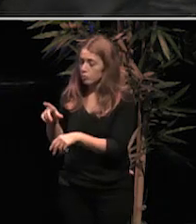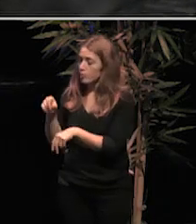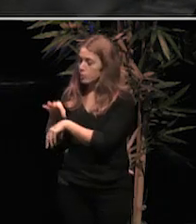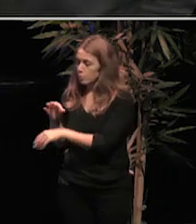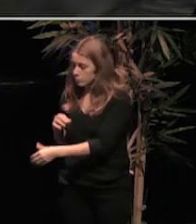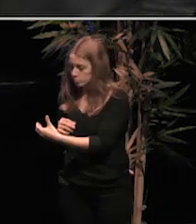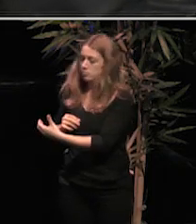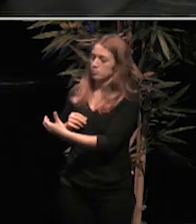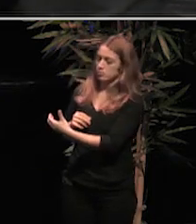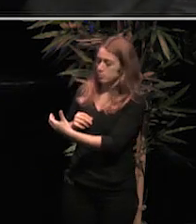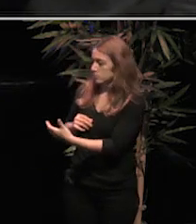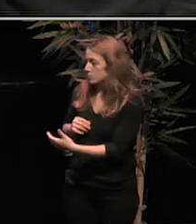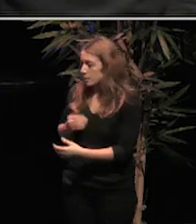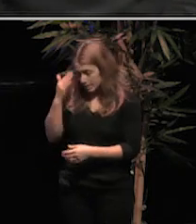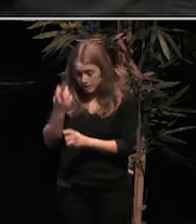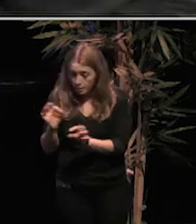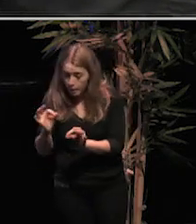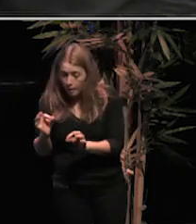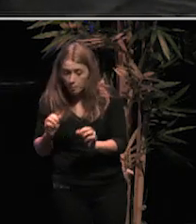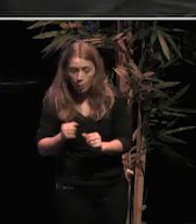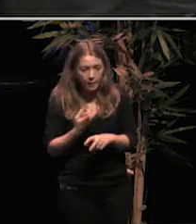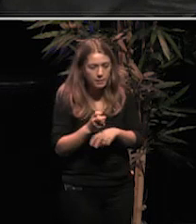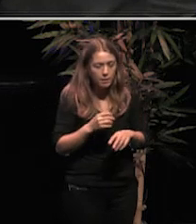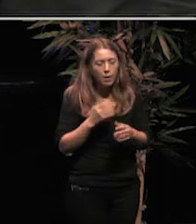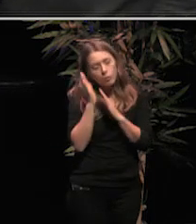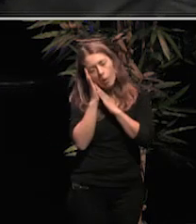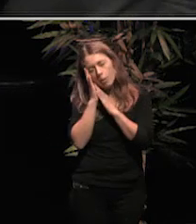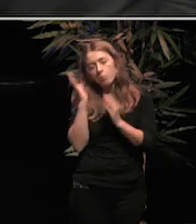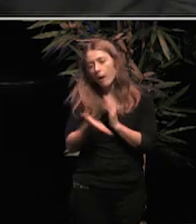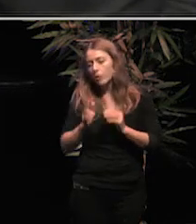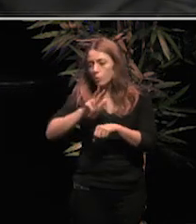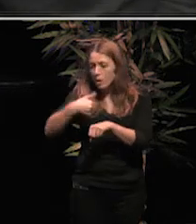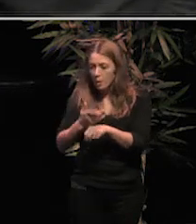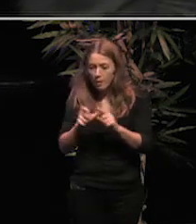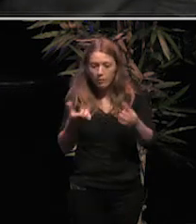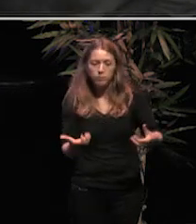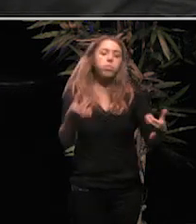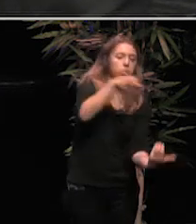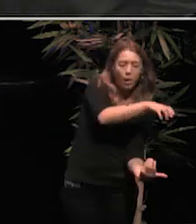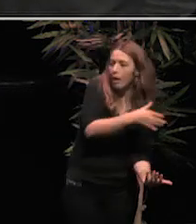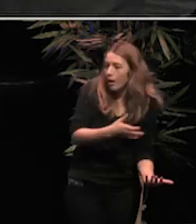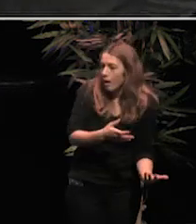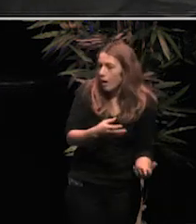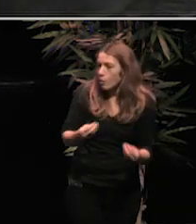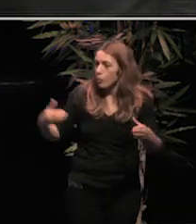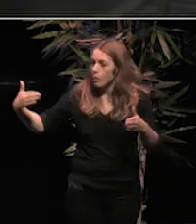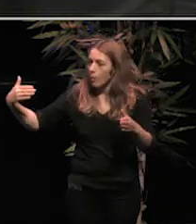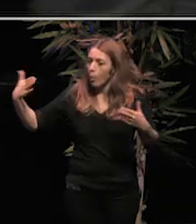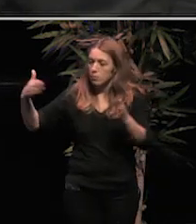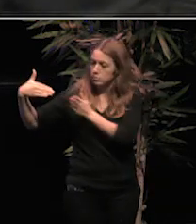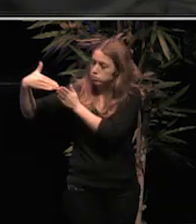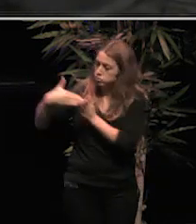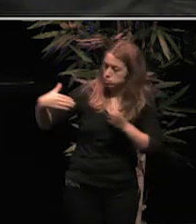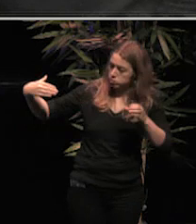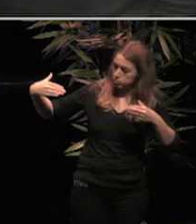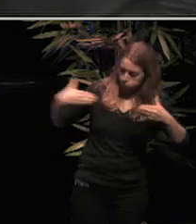tard voilà, avec possiblement un bateau qui se retourne ou un cargo qui arrive. Voilà. Donc voilà, j'ai